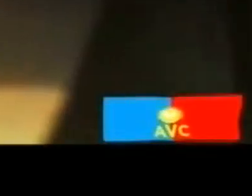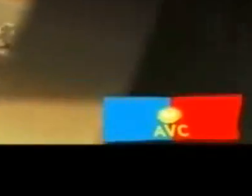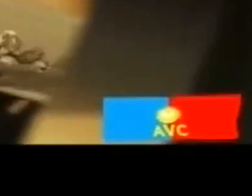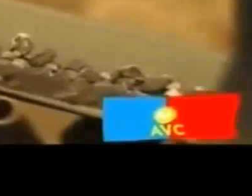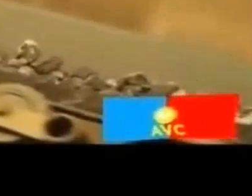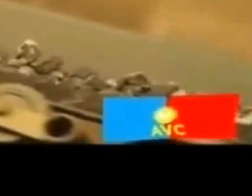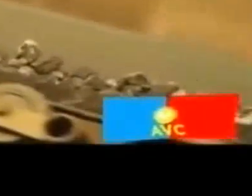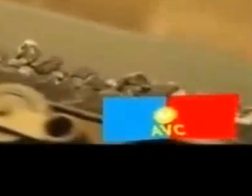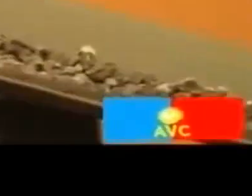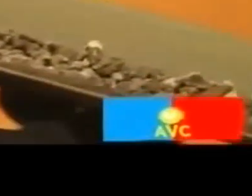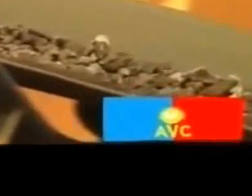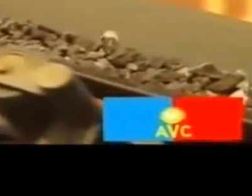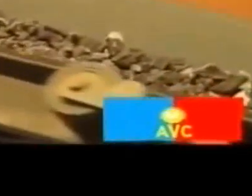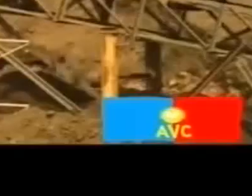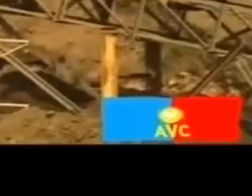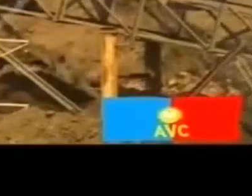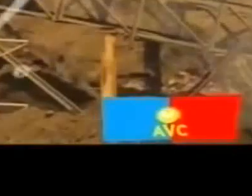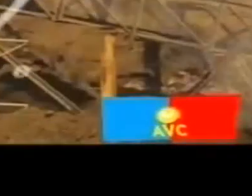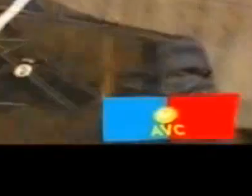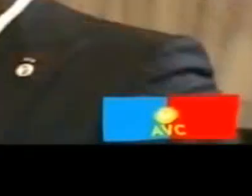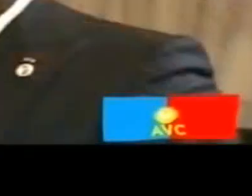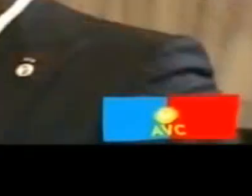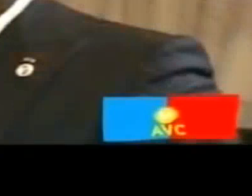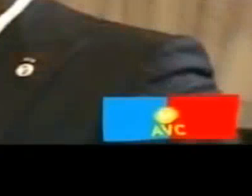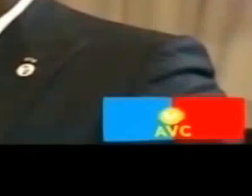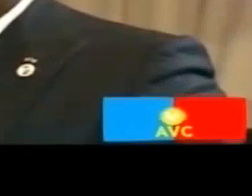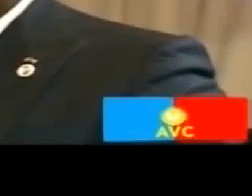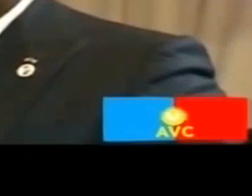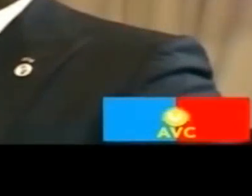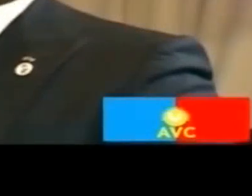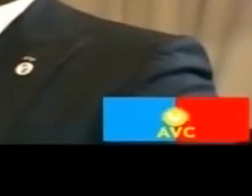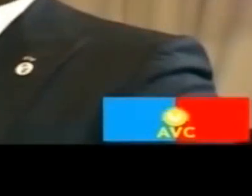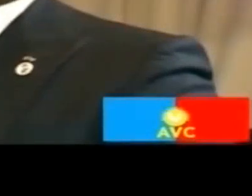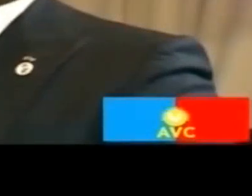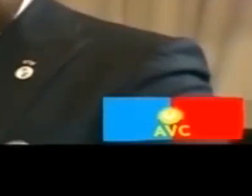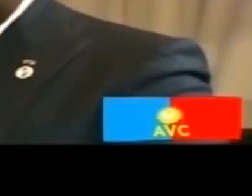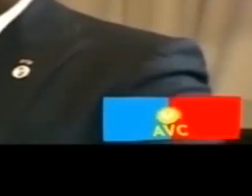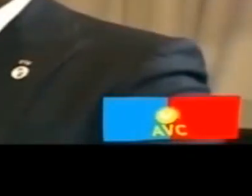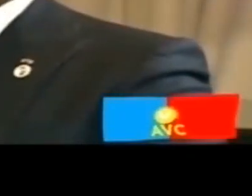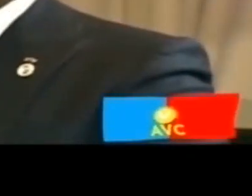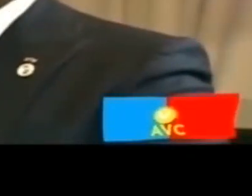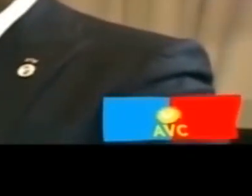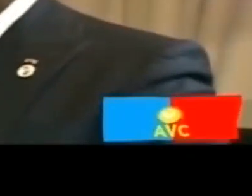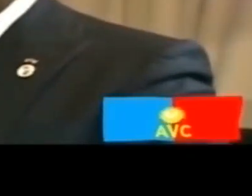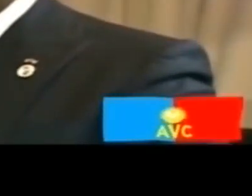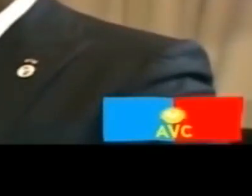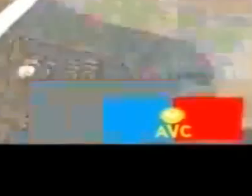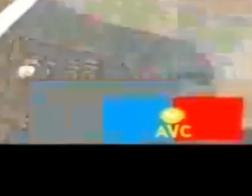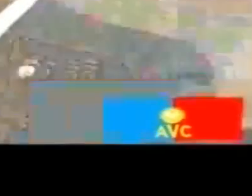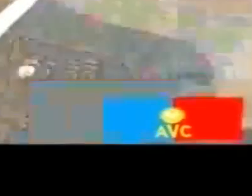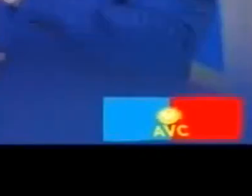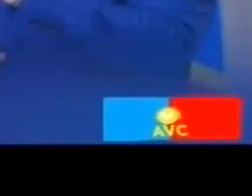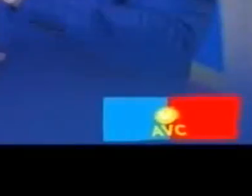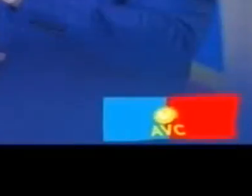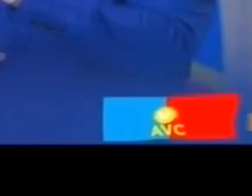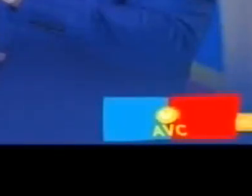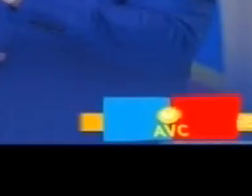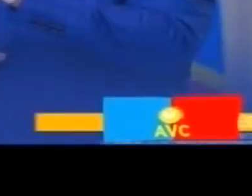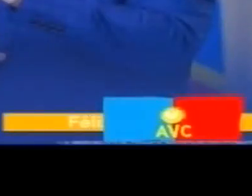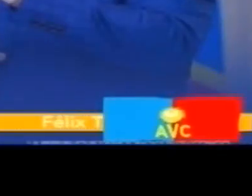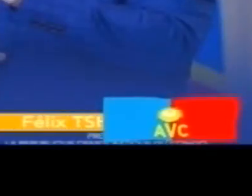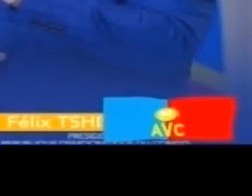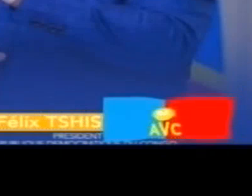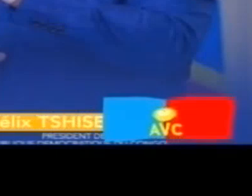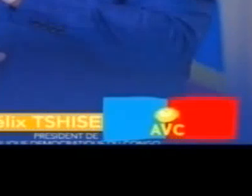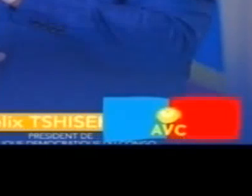sa richesse et qui peut lutter contre la pauvreté, il faut combattre la pauvreté. C'est